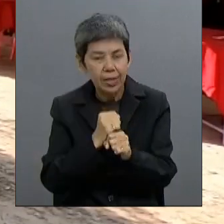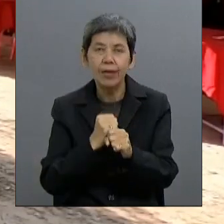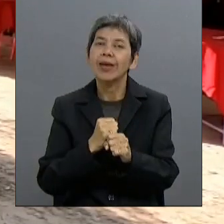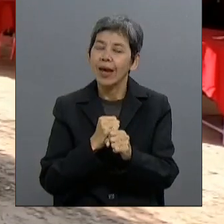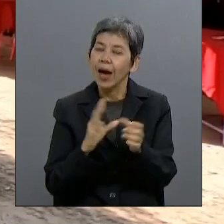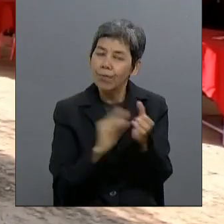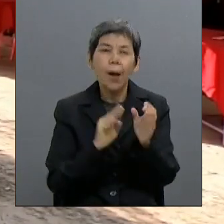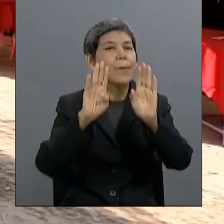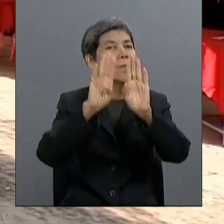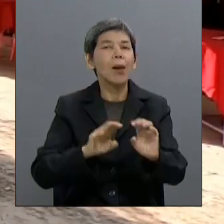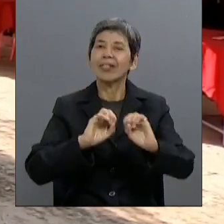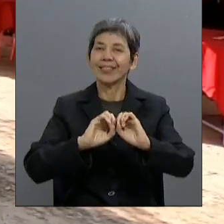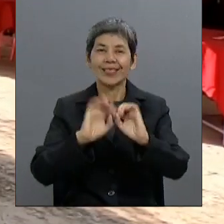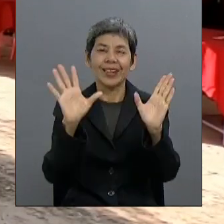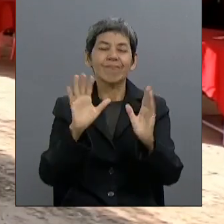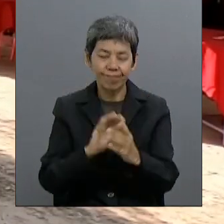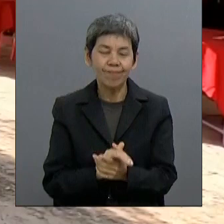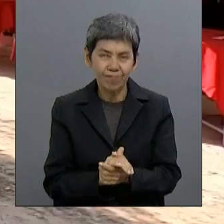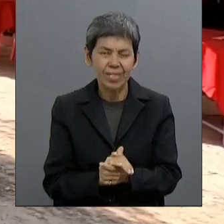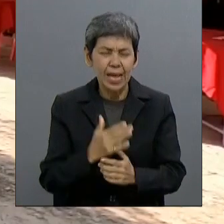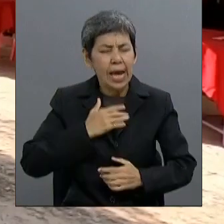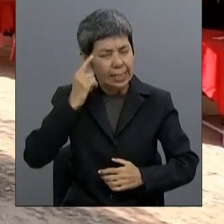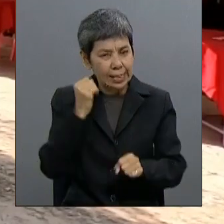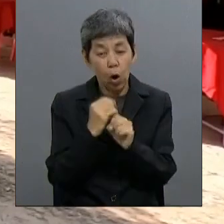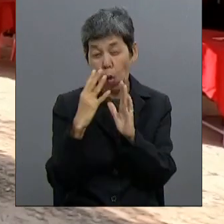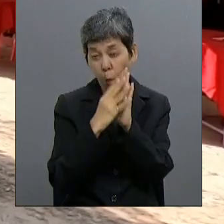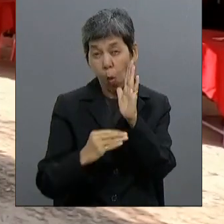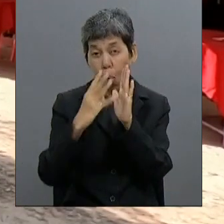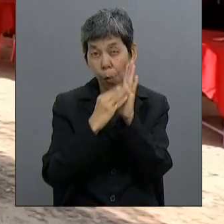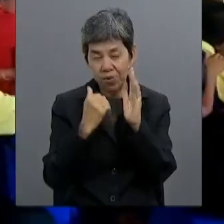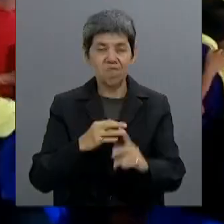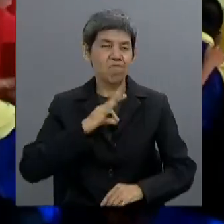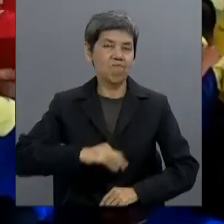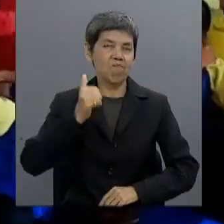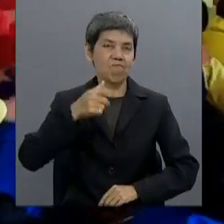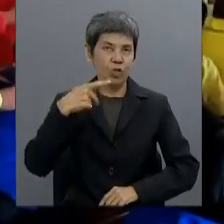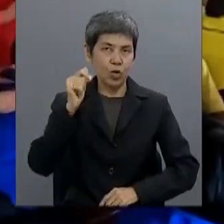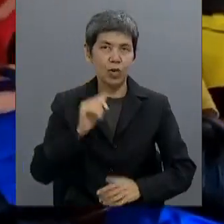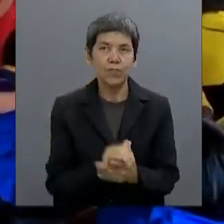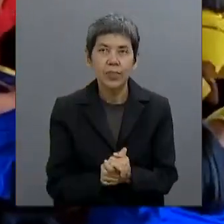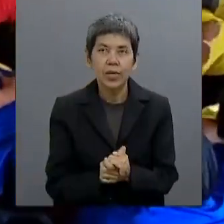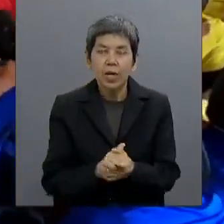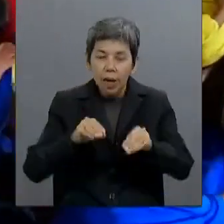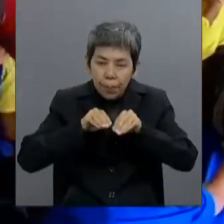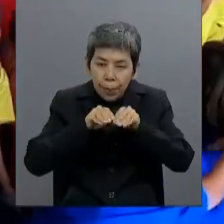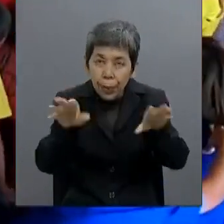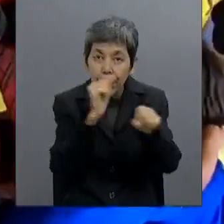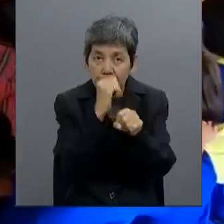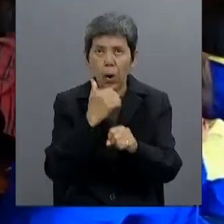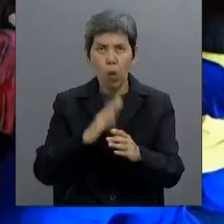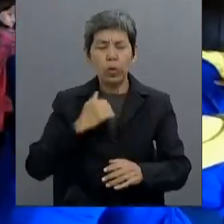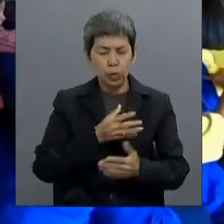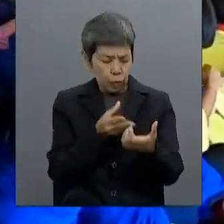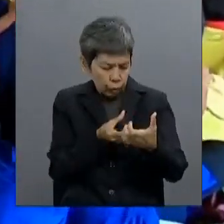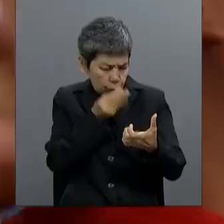ให้เป็นรูปแบบที่ชัดเจนนะครับก็คิดว่าการอบรมครั้งนี้เป็นประโยชน์มากนะครับ เพราะการสื่อสารเป็นสิ่งที่ทุกคนเข้า